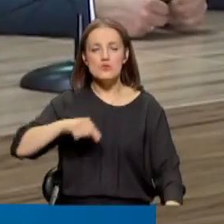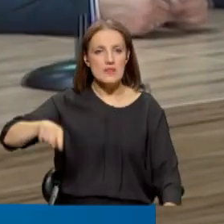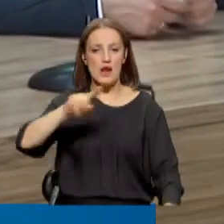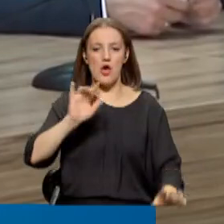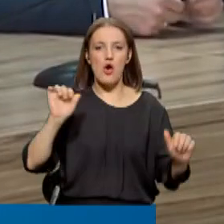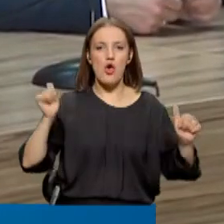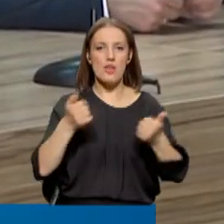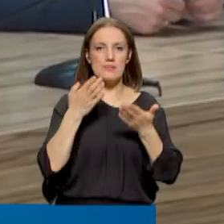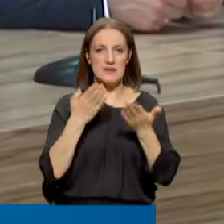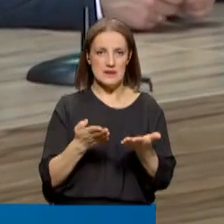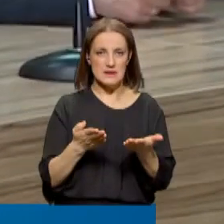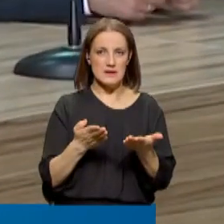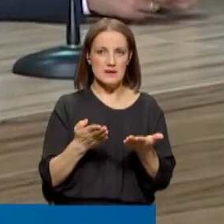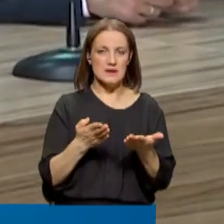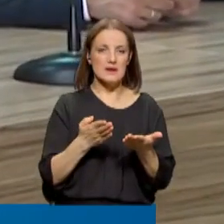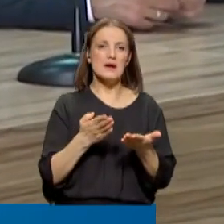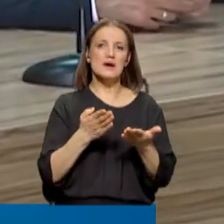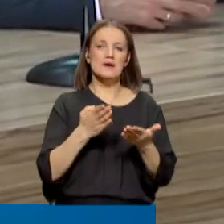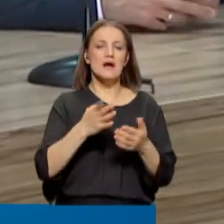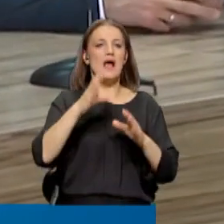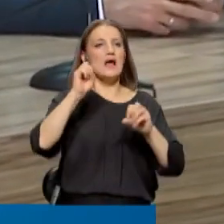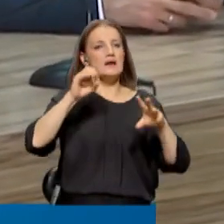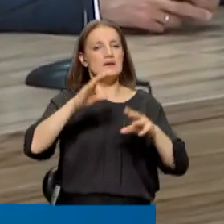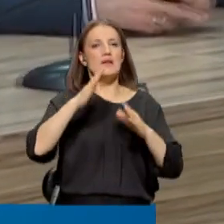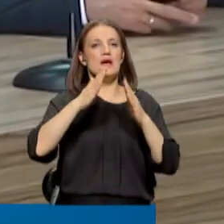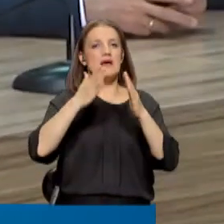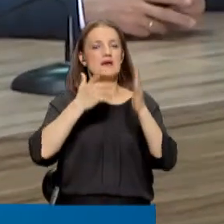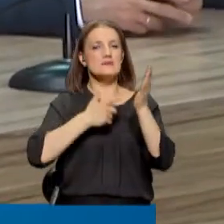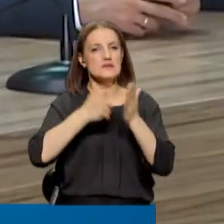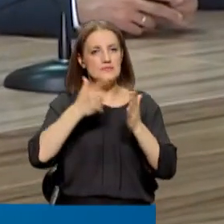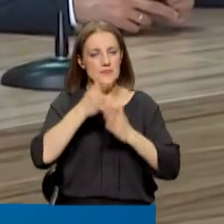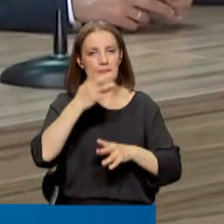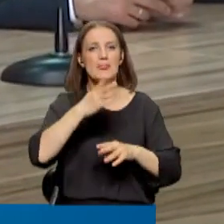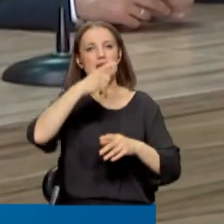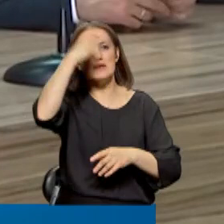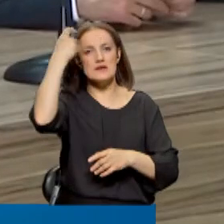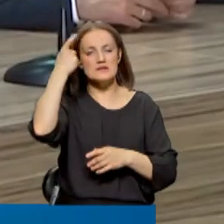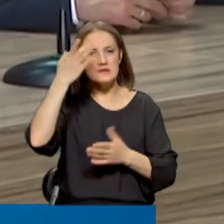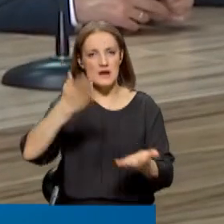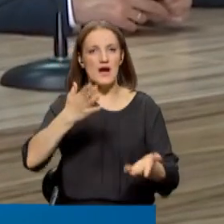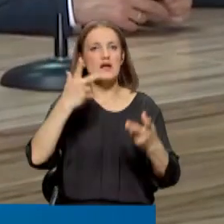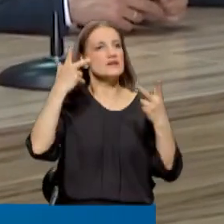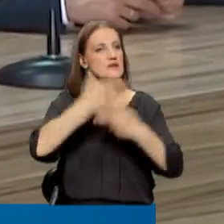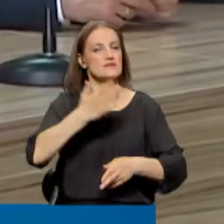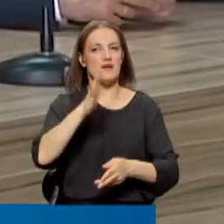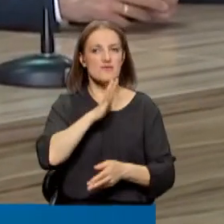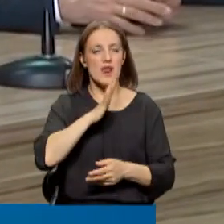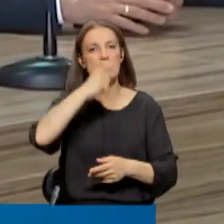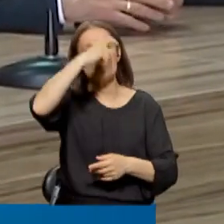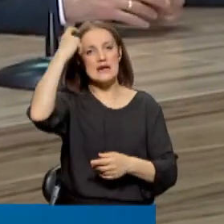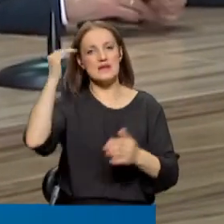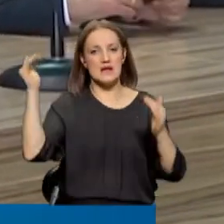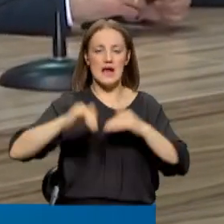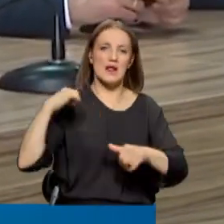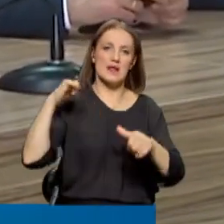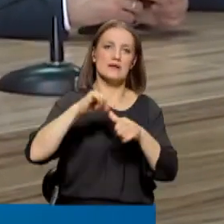da elektriğini yaylada, yazlıkta kullanan var, çeşitli vesilelerle kestiren var, yazın geldiğinde tekrar